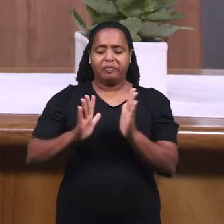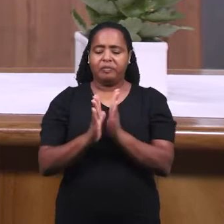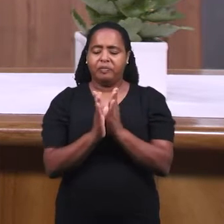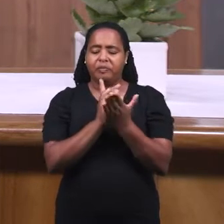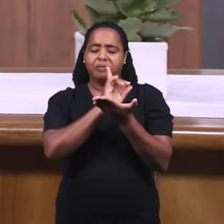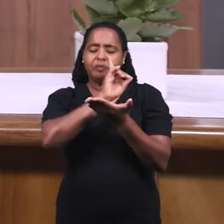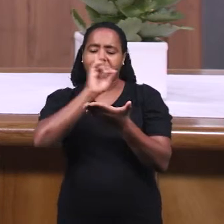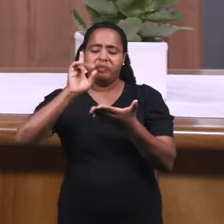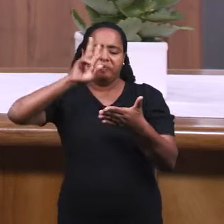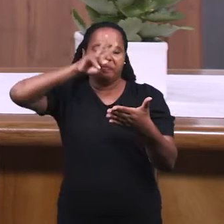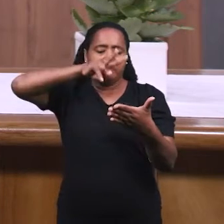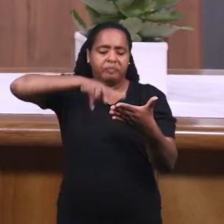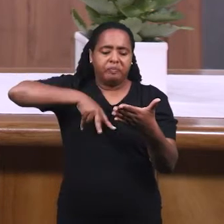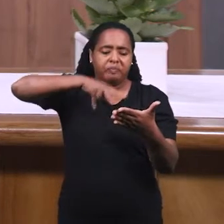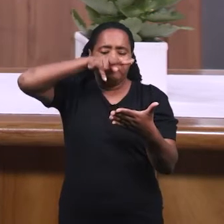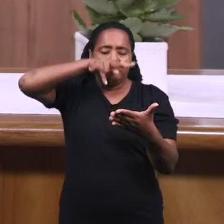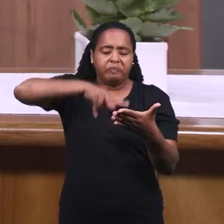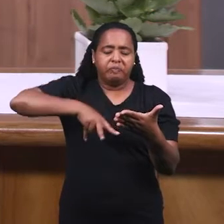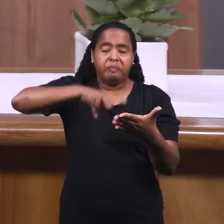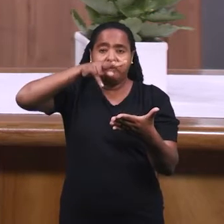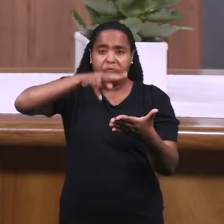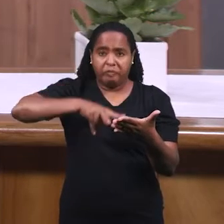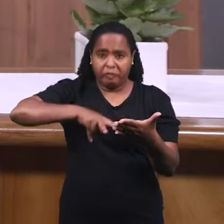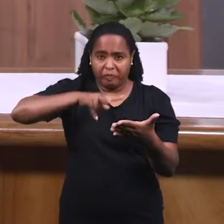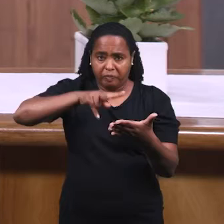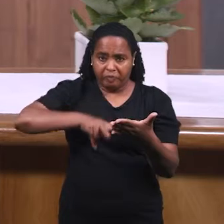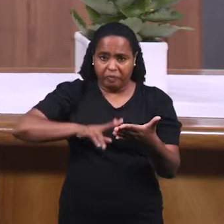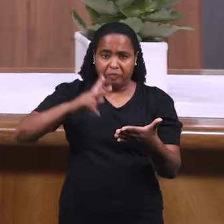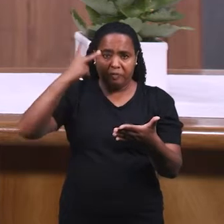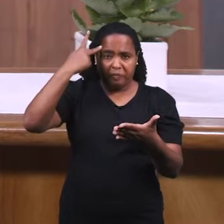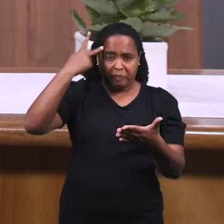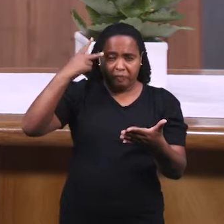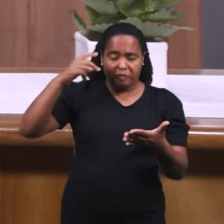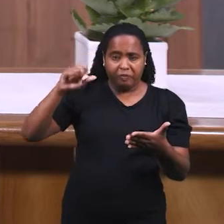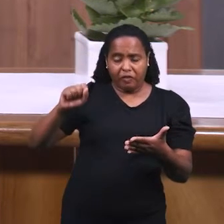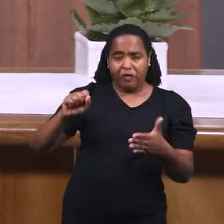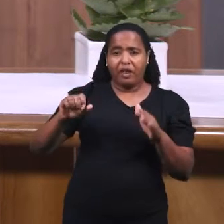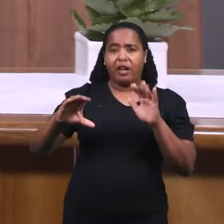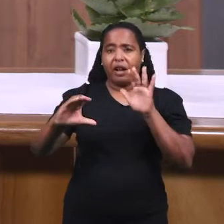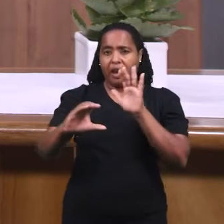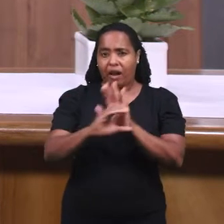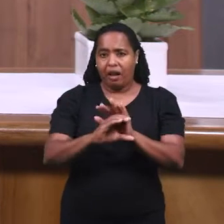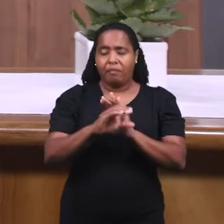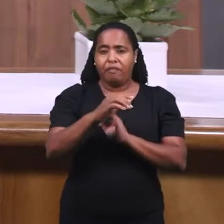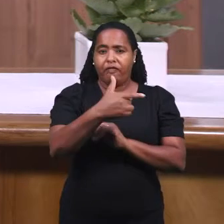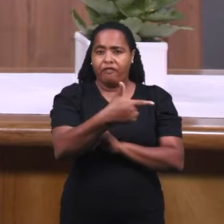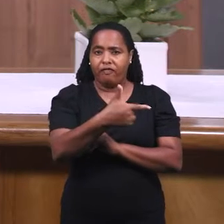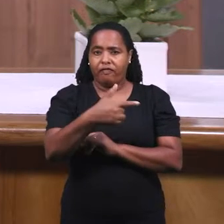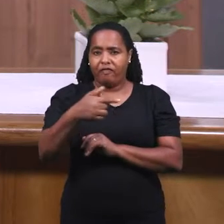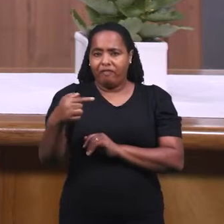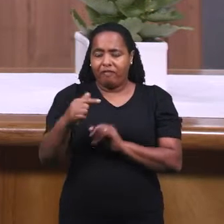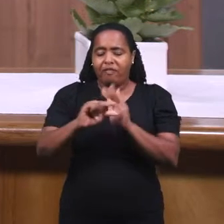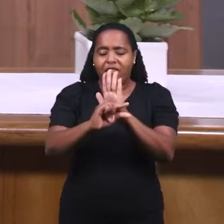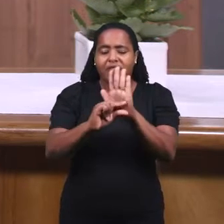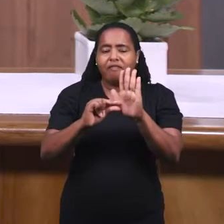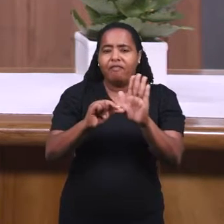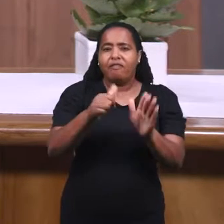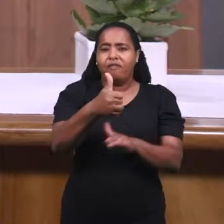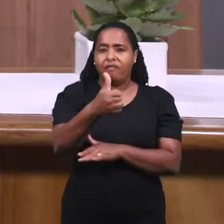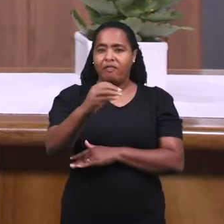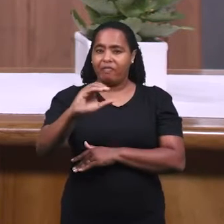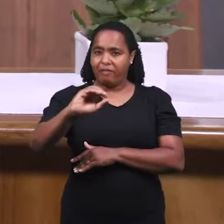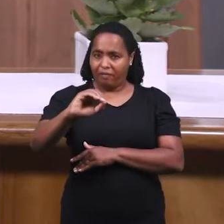Давайте мы зачитаем Слово Божье. Книга Притчи, 27 глава, 10